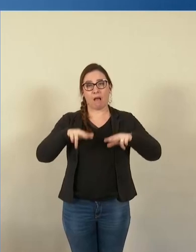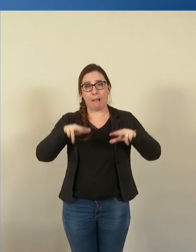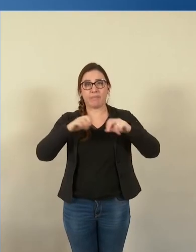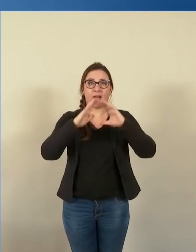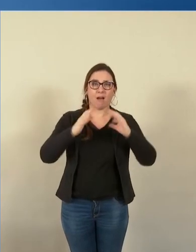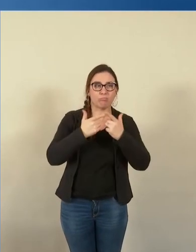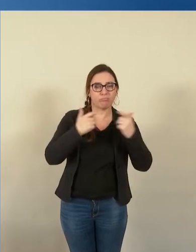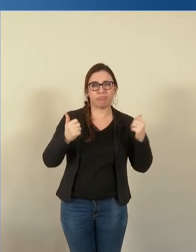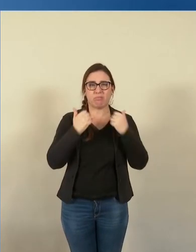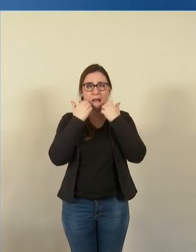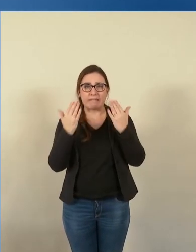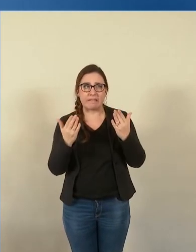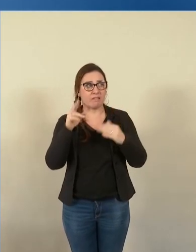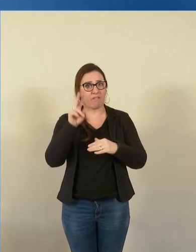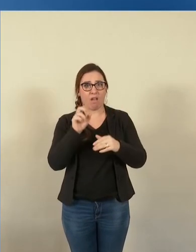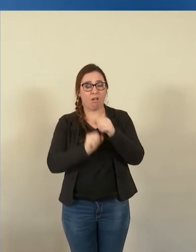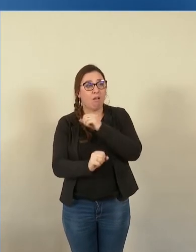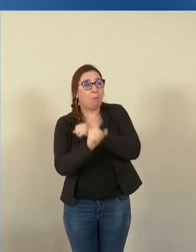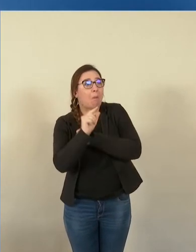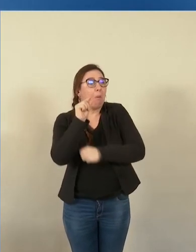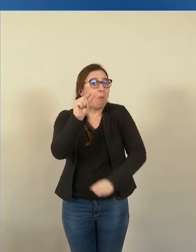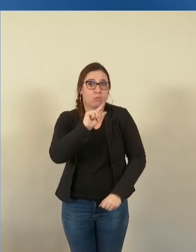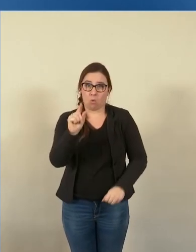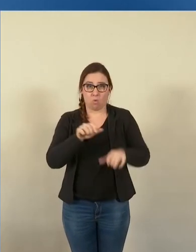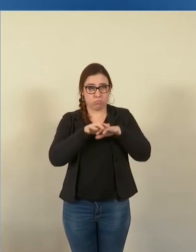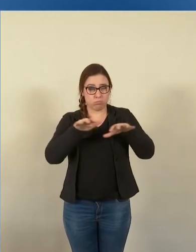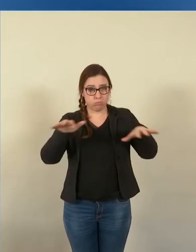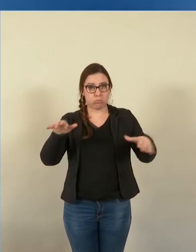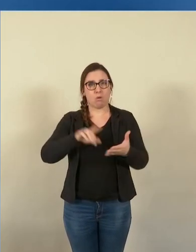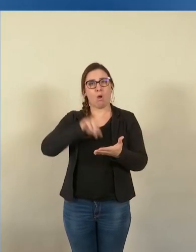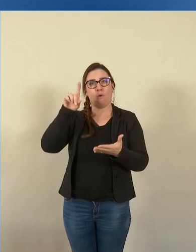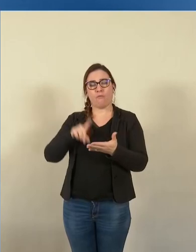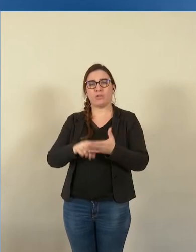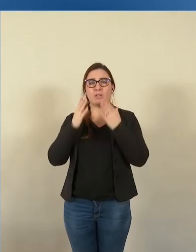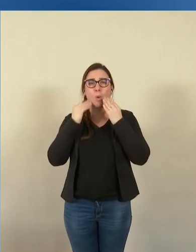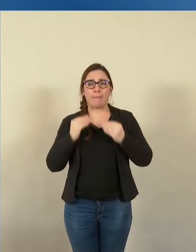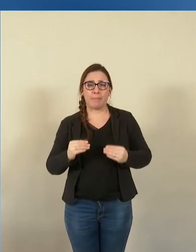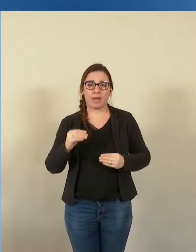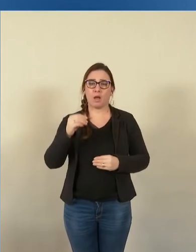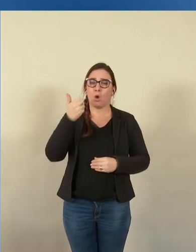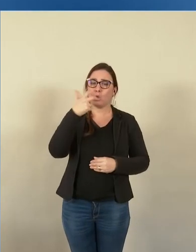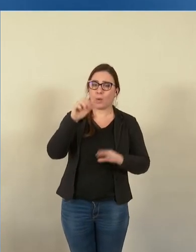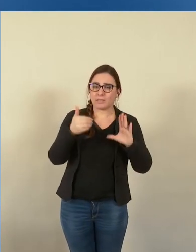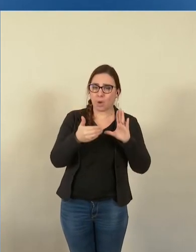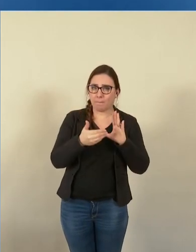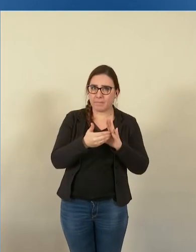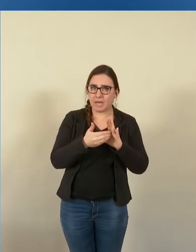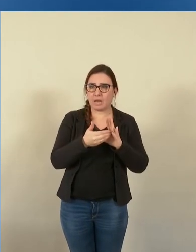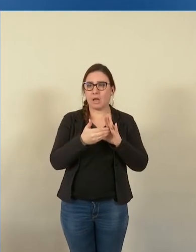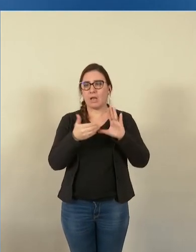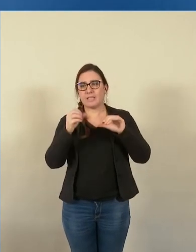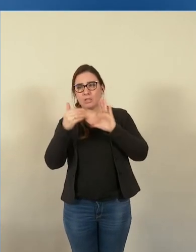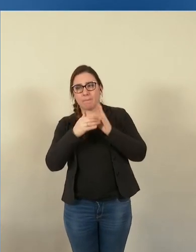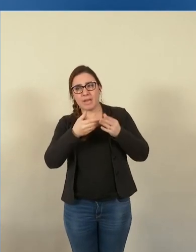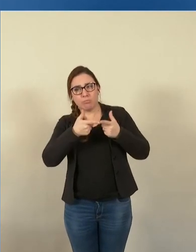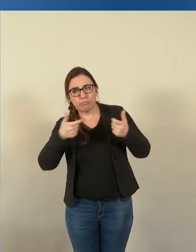phénomène marginal dans dans notre pays la la Fondation abépierre estime entre 900000 et 1300000 le nombre de de personnes